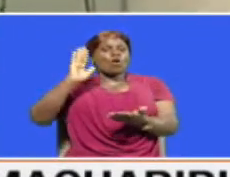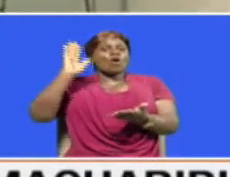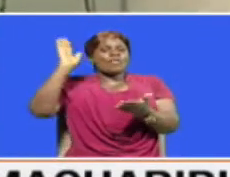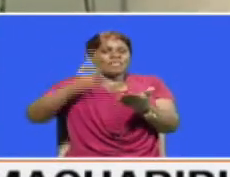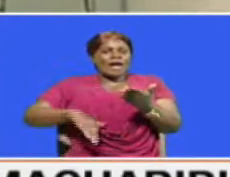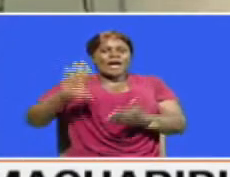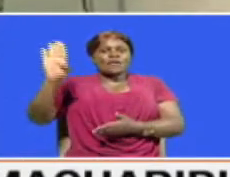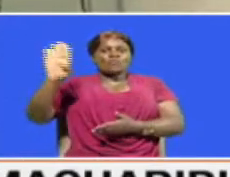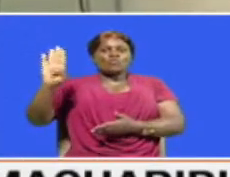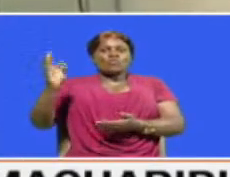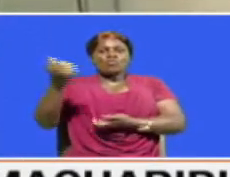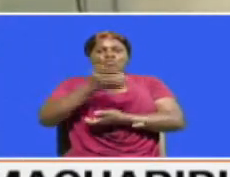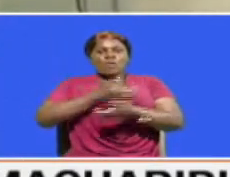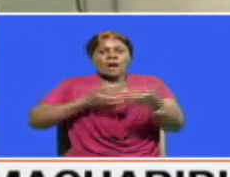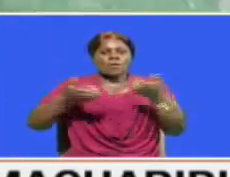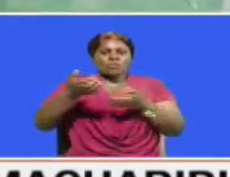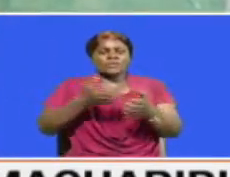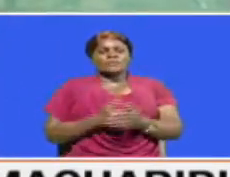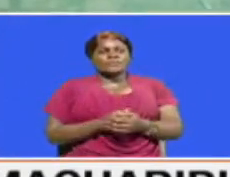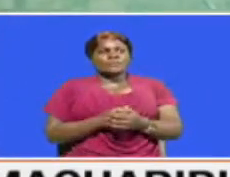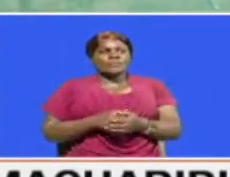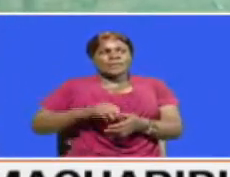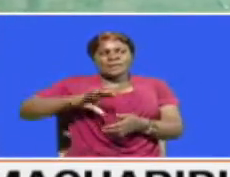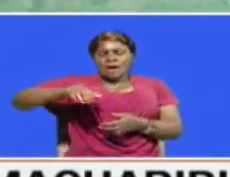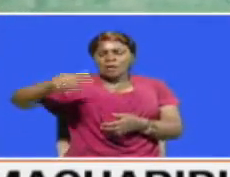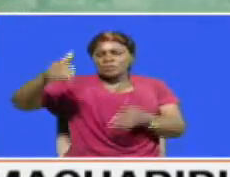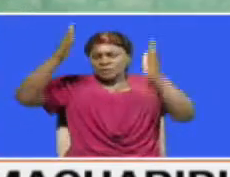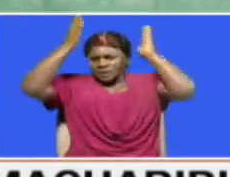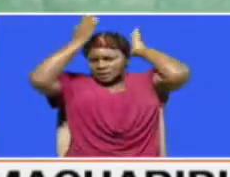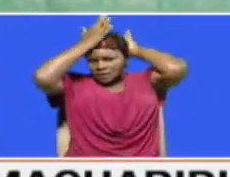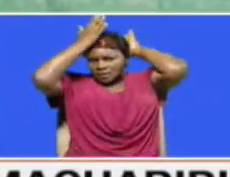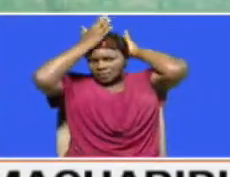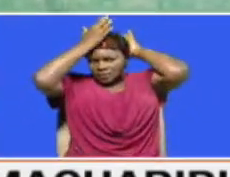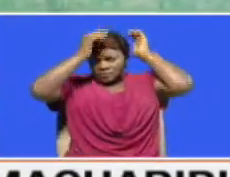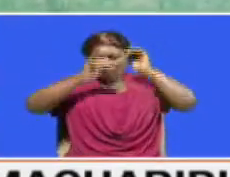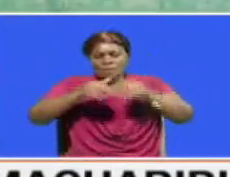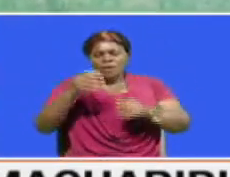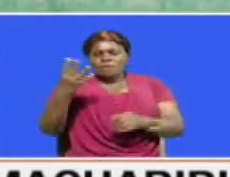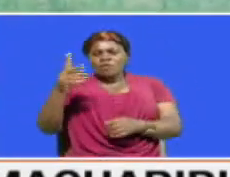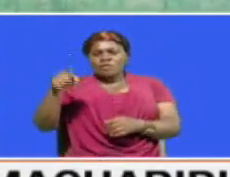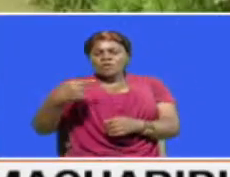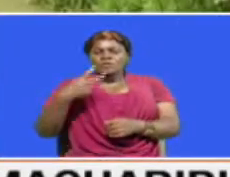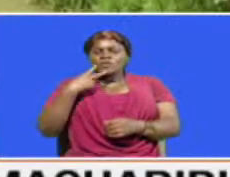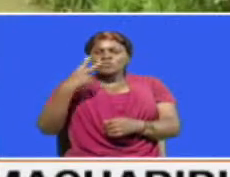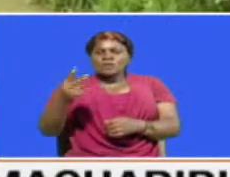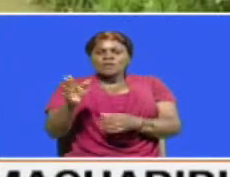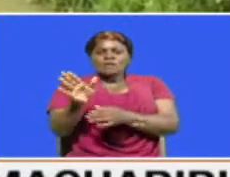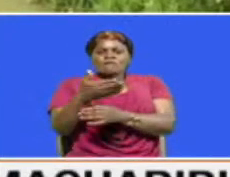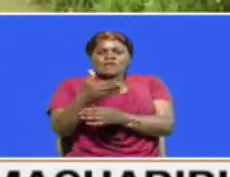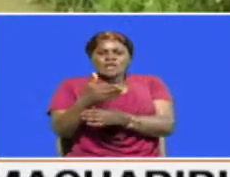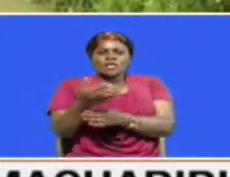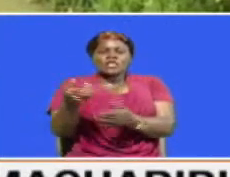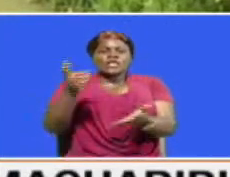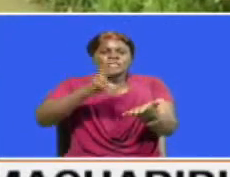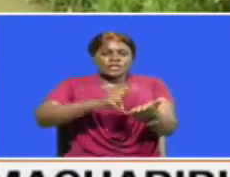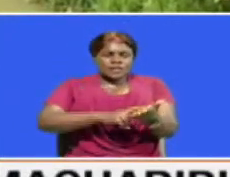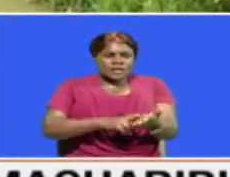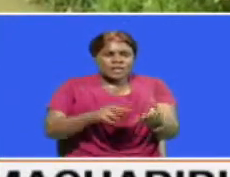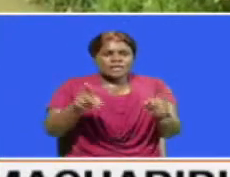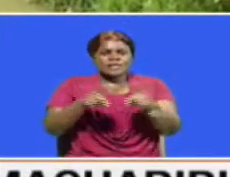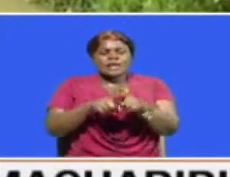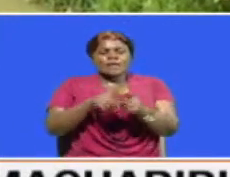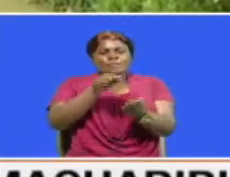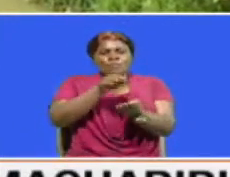zile counties zenyewe ambazo ziko kwa massive water. Kaunti ya Kakamega ina wakulima 1,400 wa samaki waliosajiliwa na